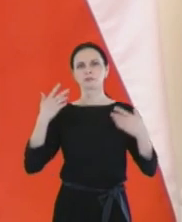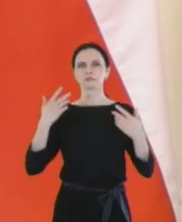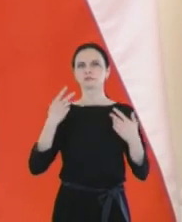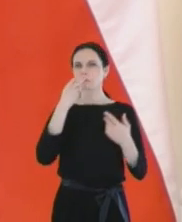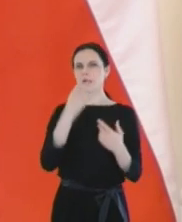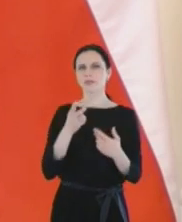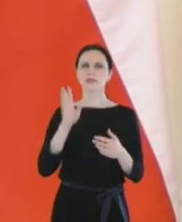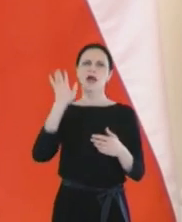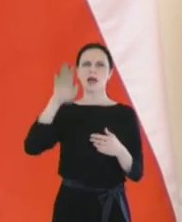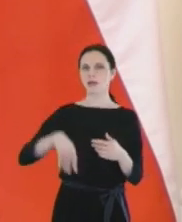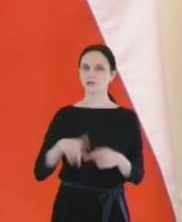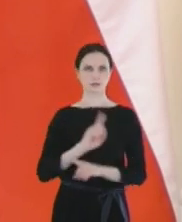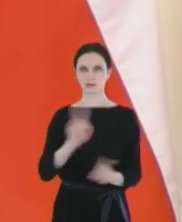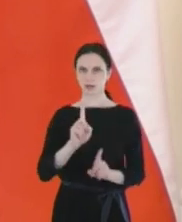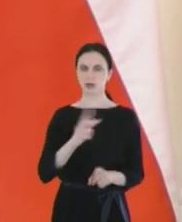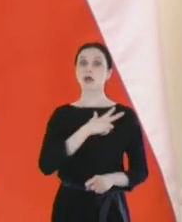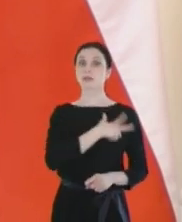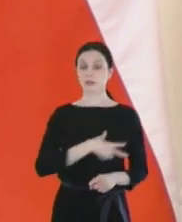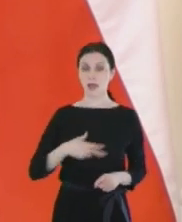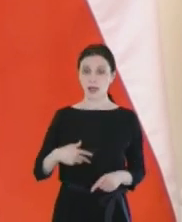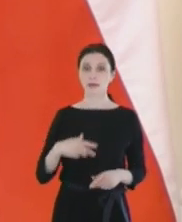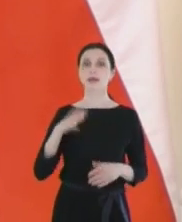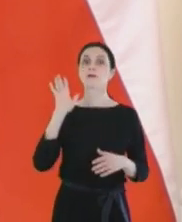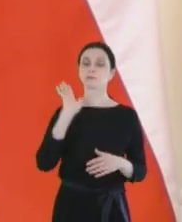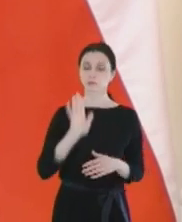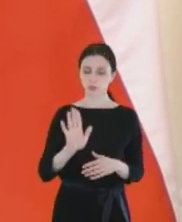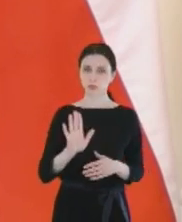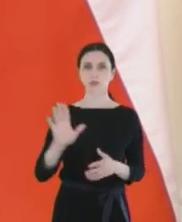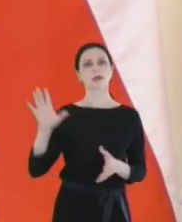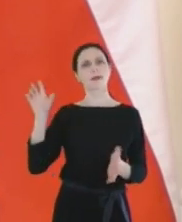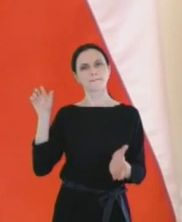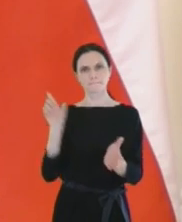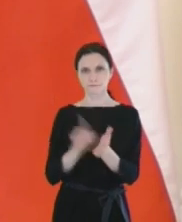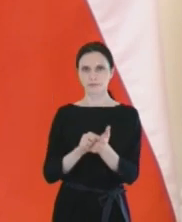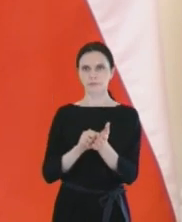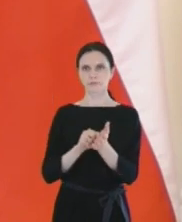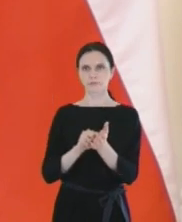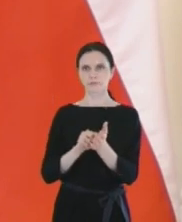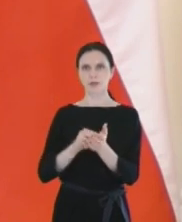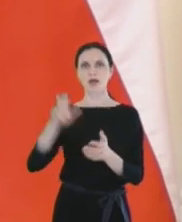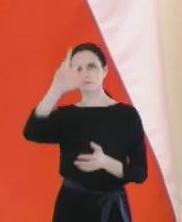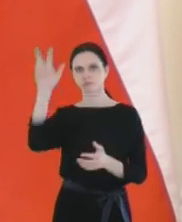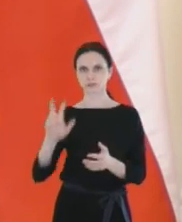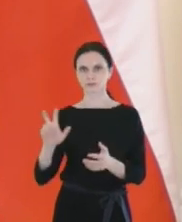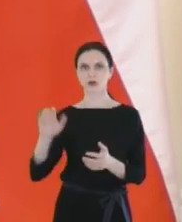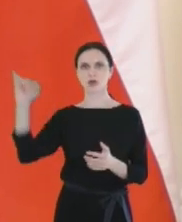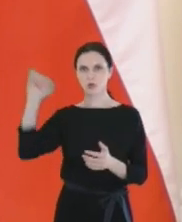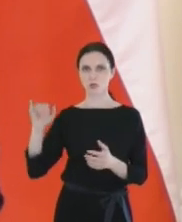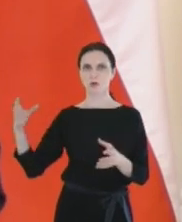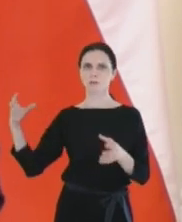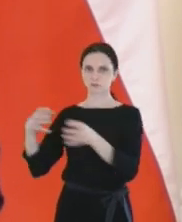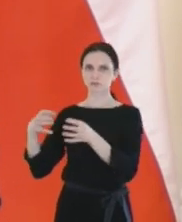Danija yra ir bus tvirtai įsipareigojusi Baltijos jūros